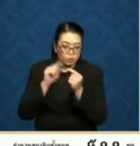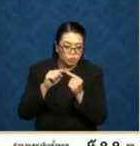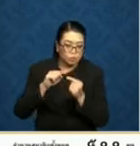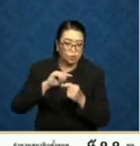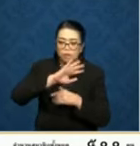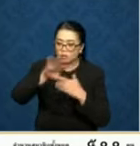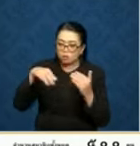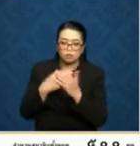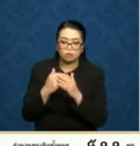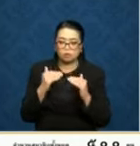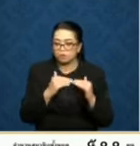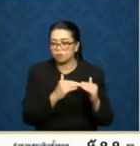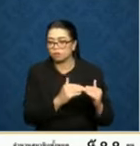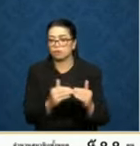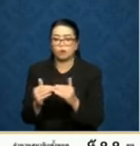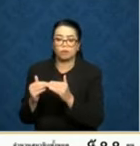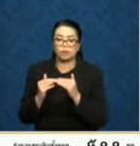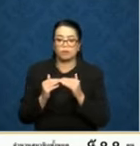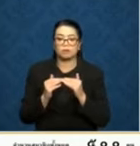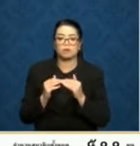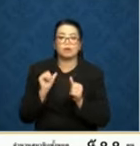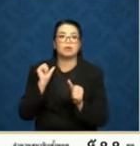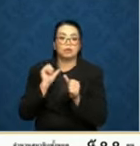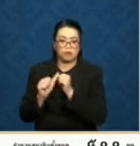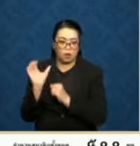น เท่าเทียมะที่สำคัญทันโลก